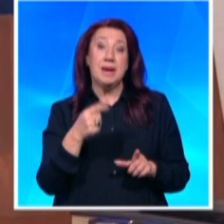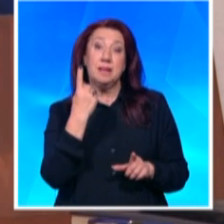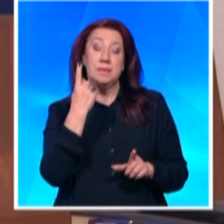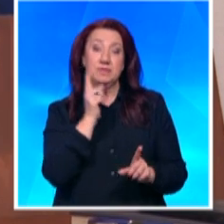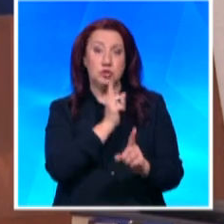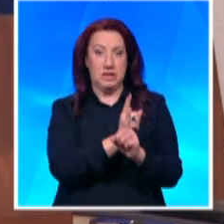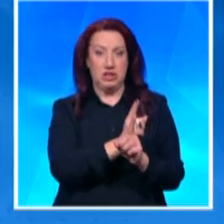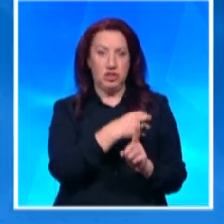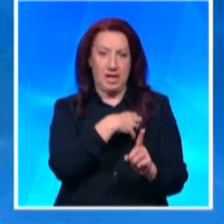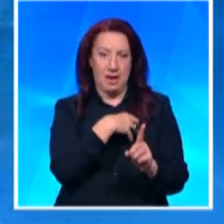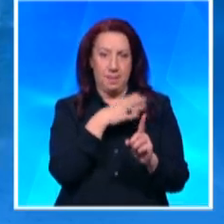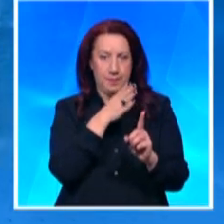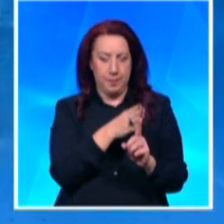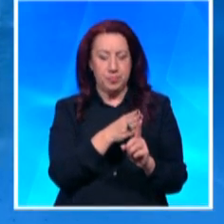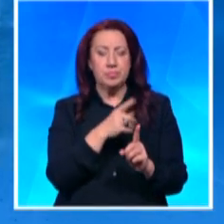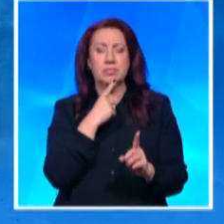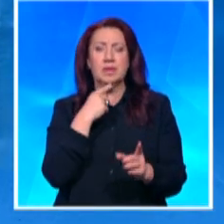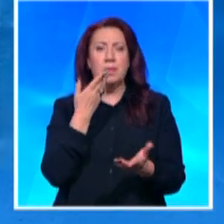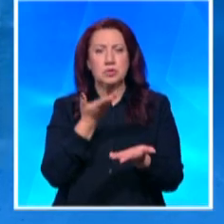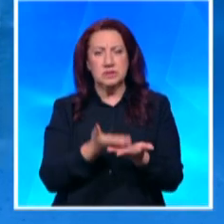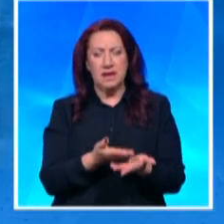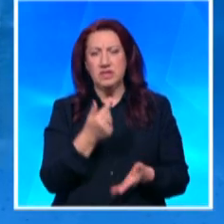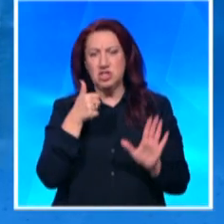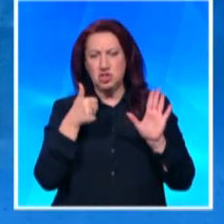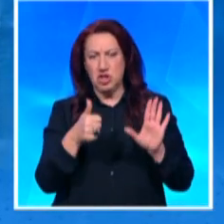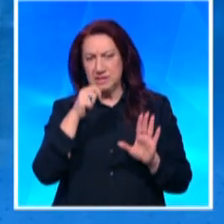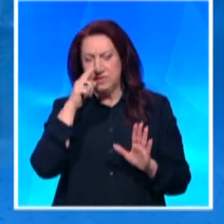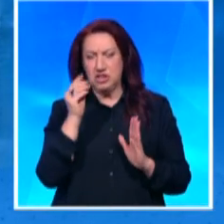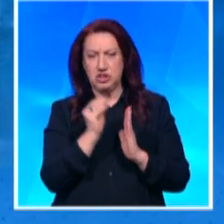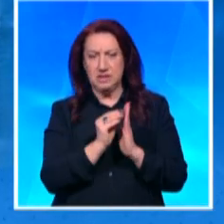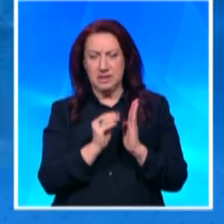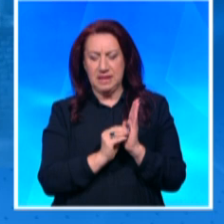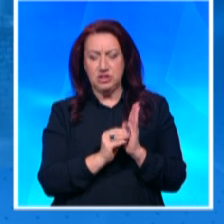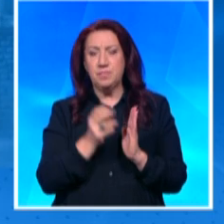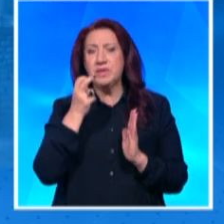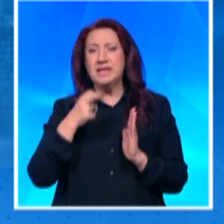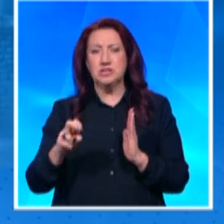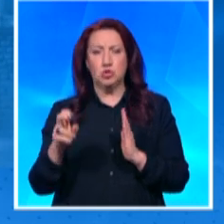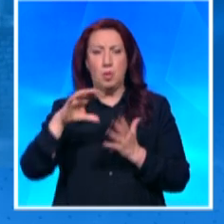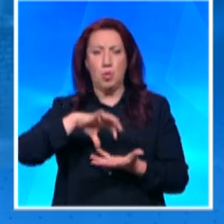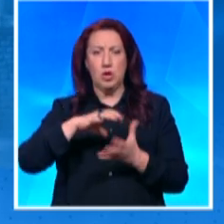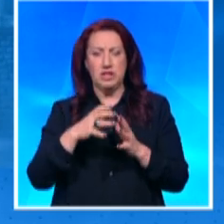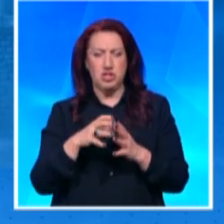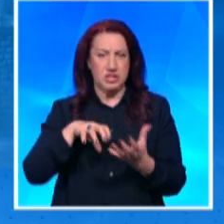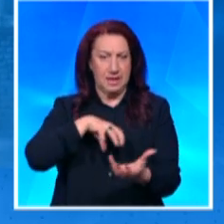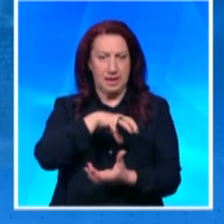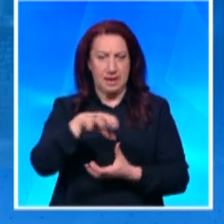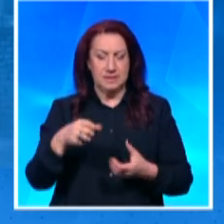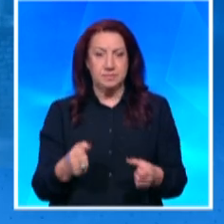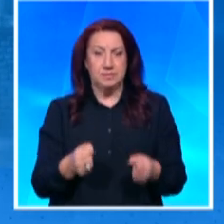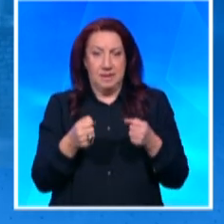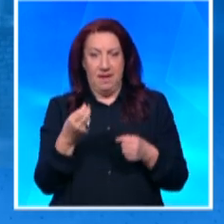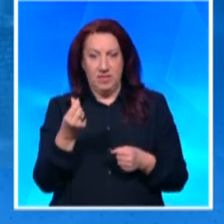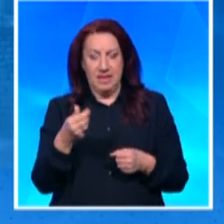от работещо правителство. И постави на масата 6 приоритета. План за изход от политическата криза, стабилизиране на финансите и приемане на